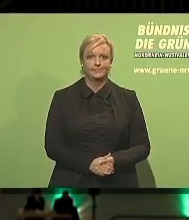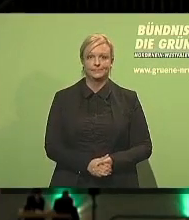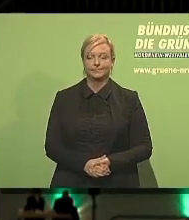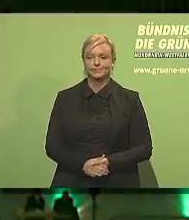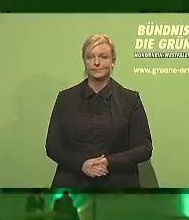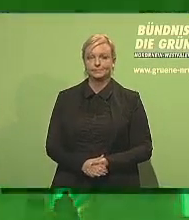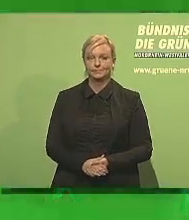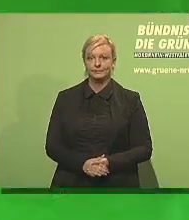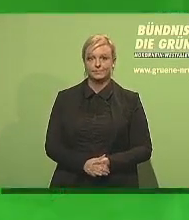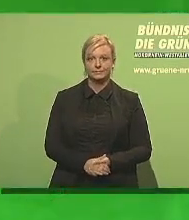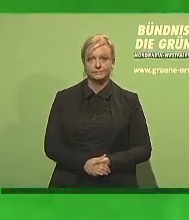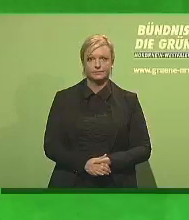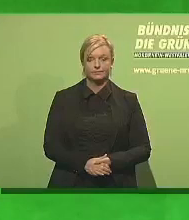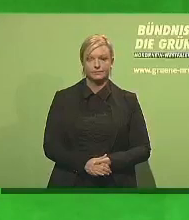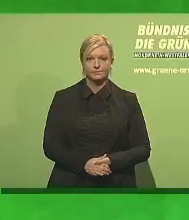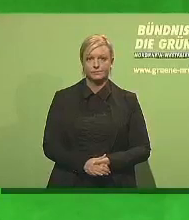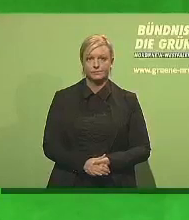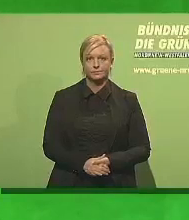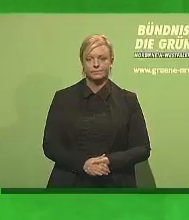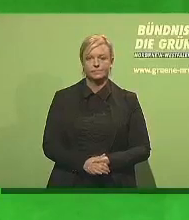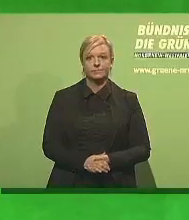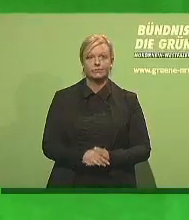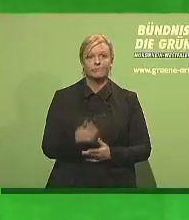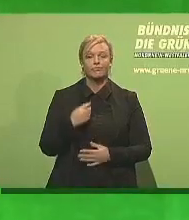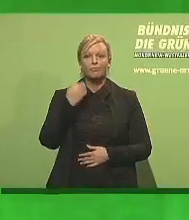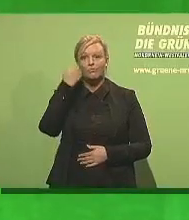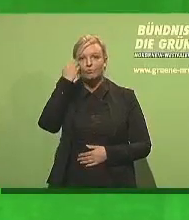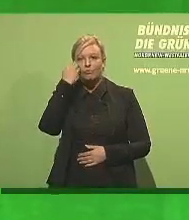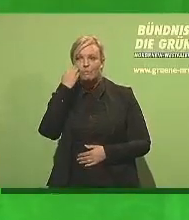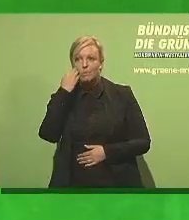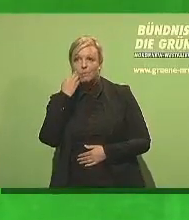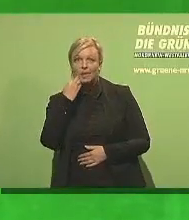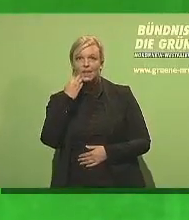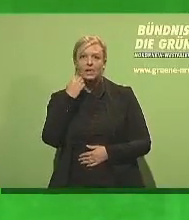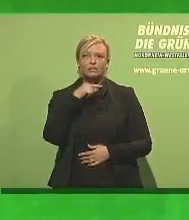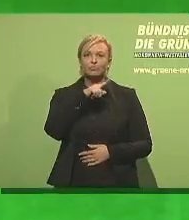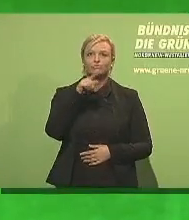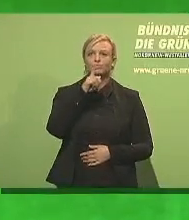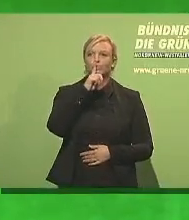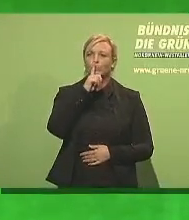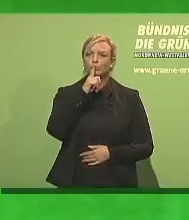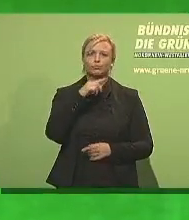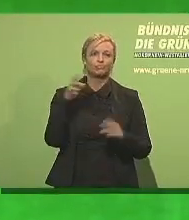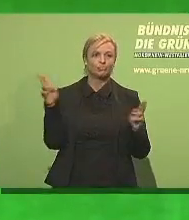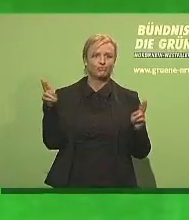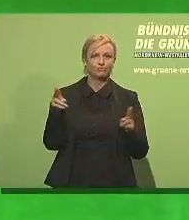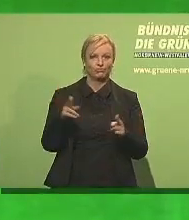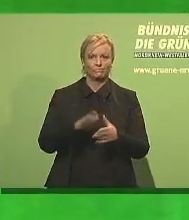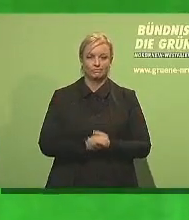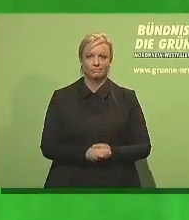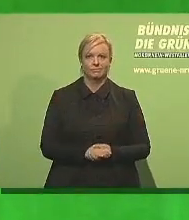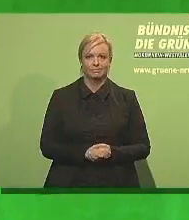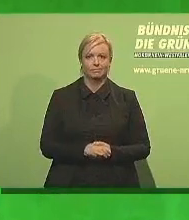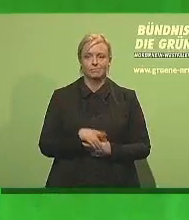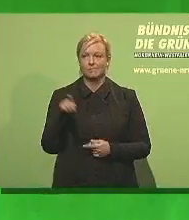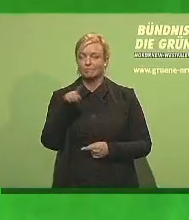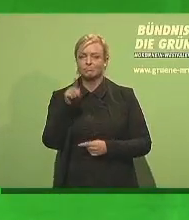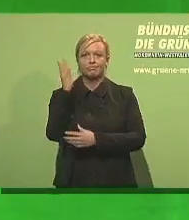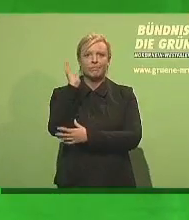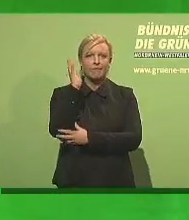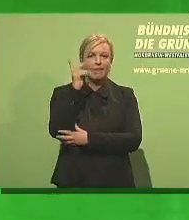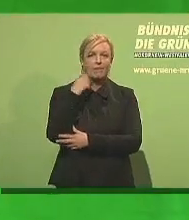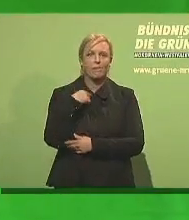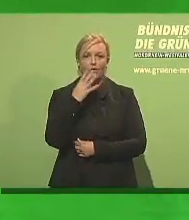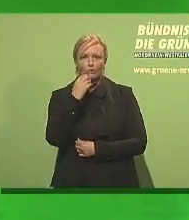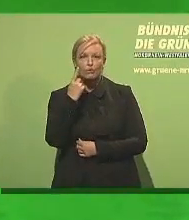Genau. Ich bitte die Versammlung darum, etwas ruhiger wieder zu werden, damit beide Redner auch gehört